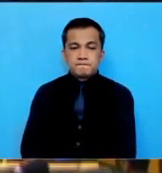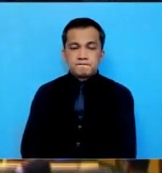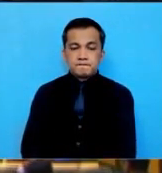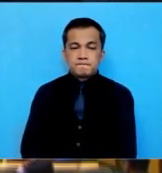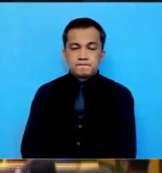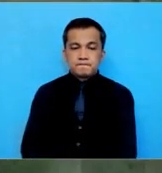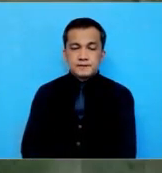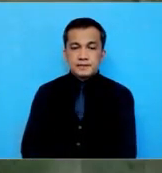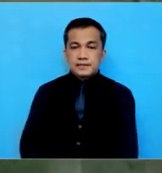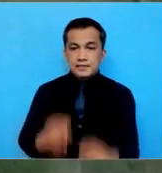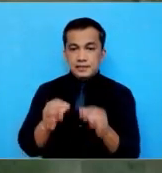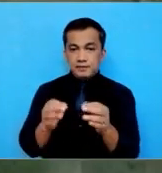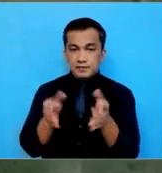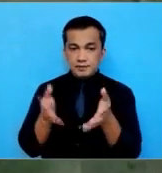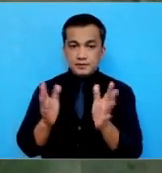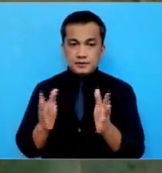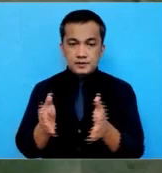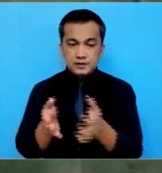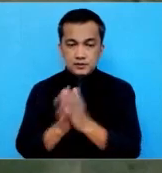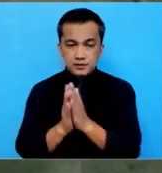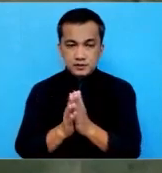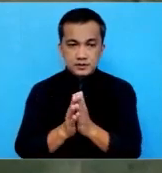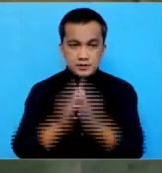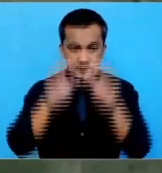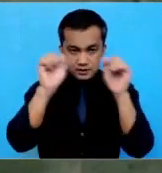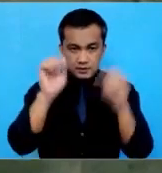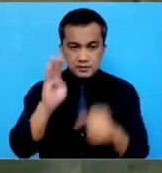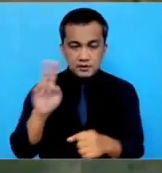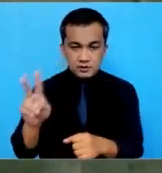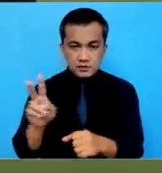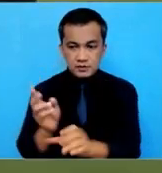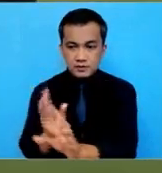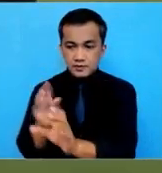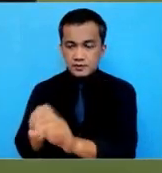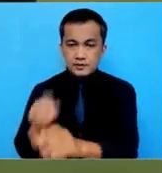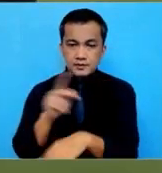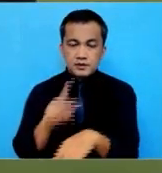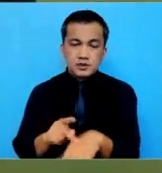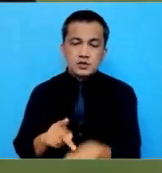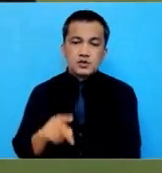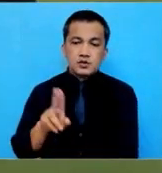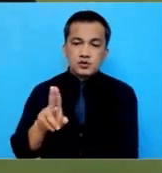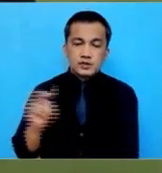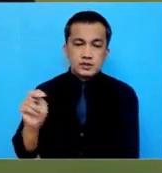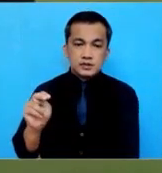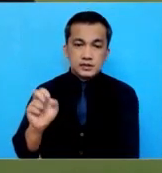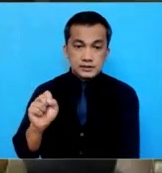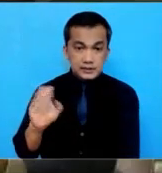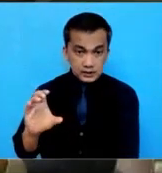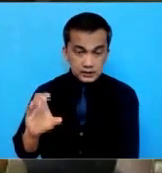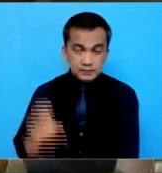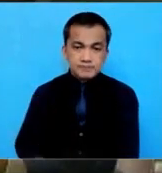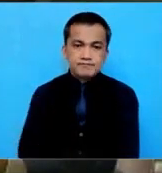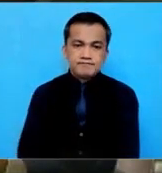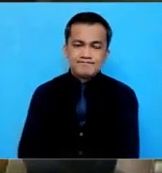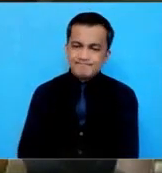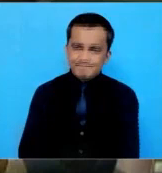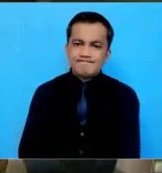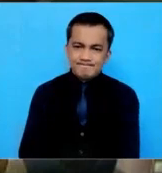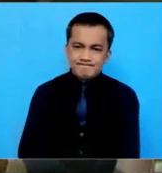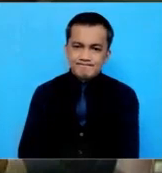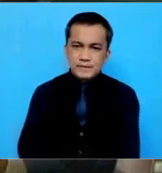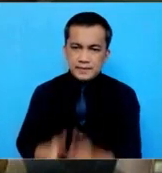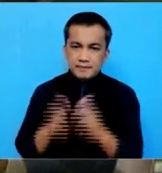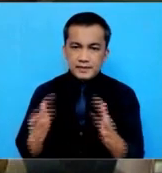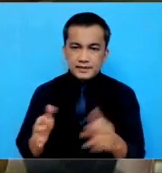Kung mapagbibigyan ang hiling ni Pangulong Bongbong Marcos na mapabilang ang Pilipinas sa United Nations Security Council, malaki raw ang